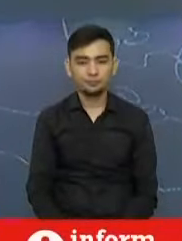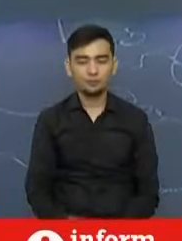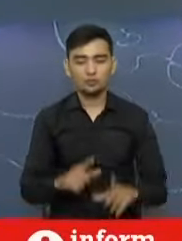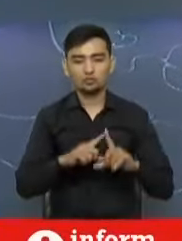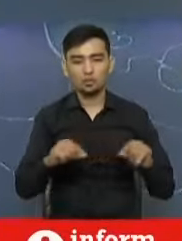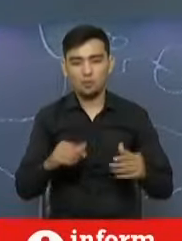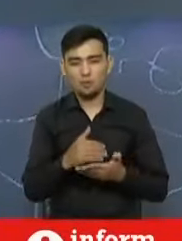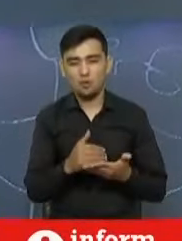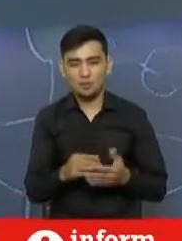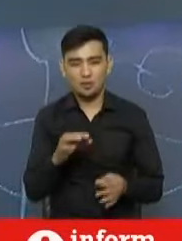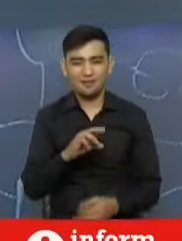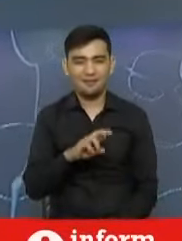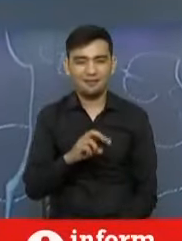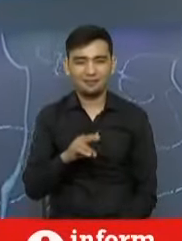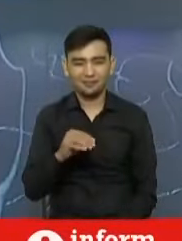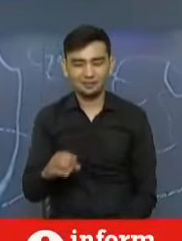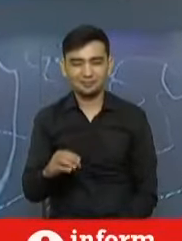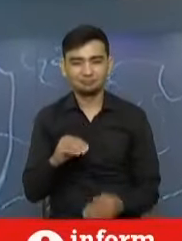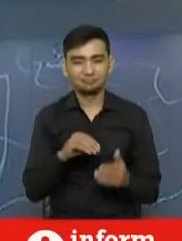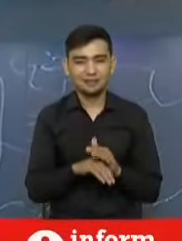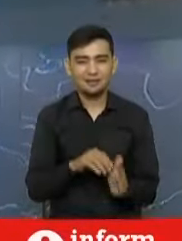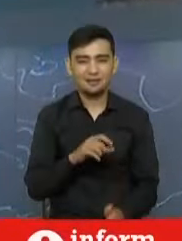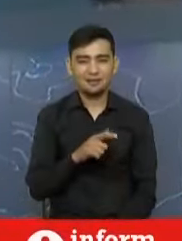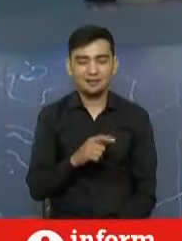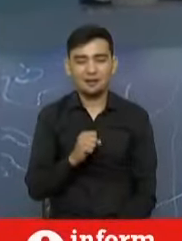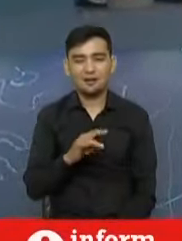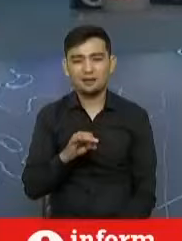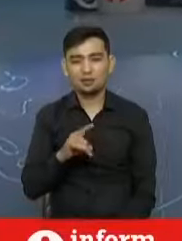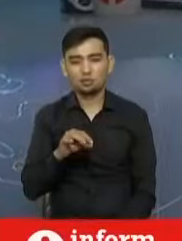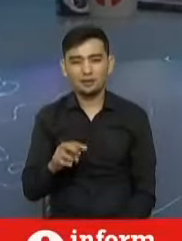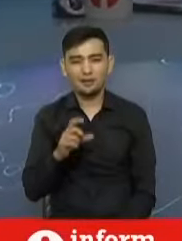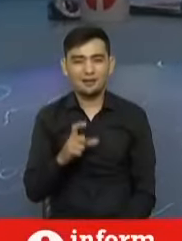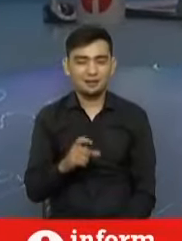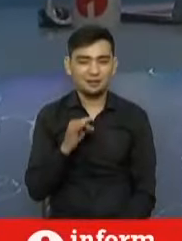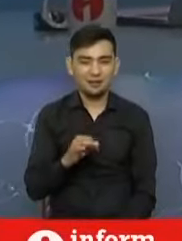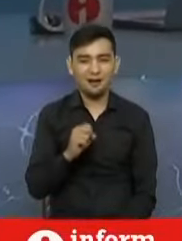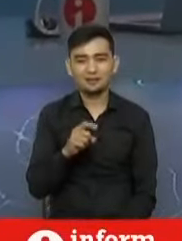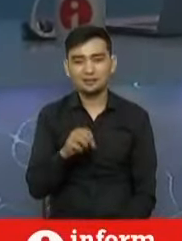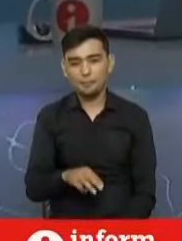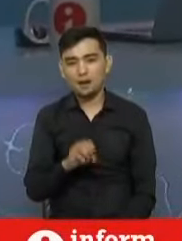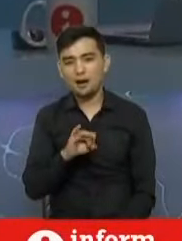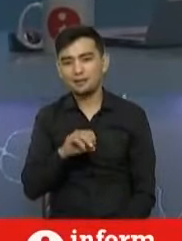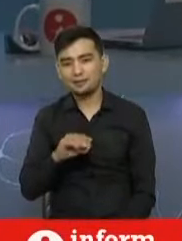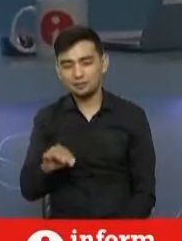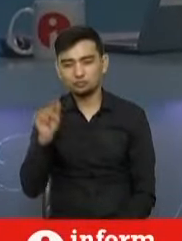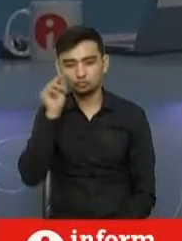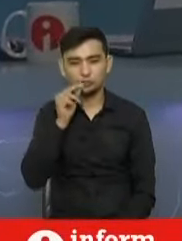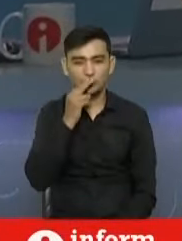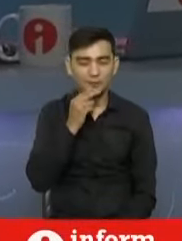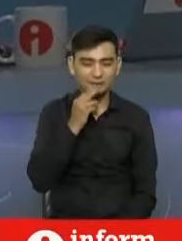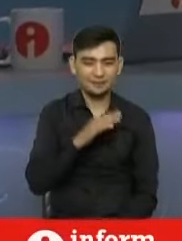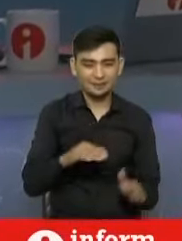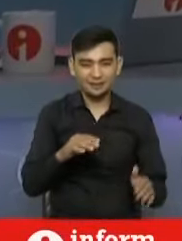Школа программирования «Яндекс» расширяет горизонты. Вслед за Астаной и Алматы обучаться азам IT смогут подростки из